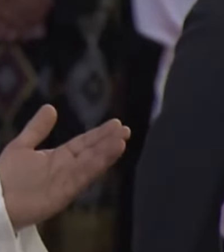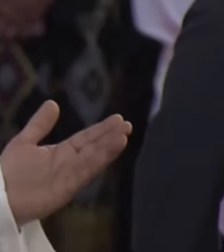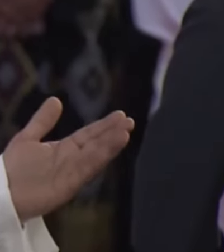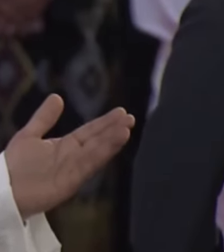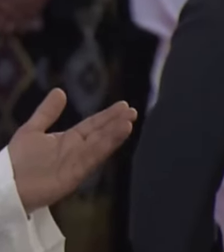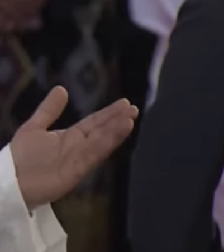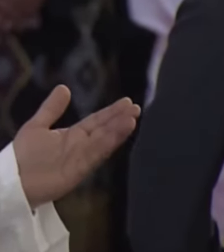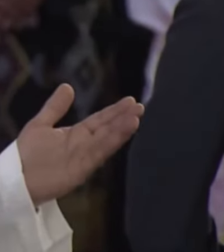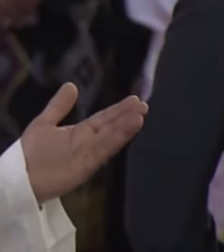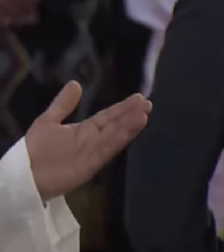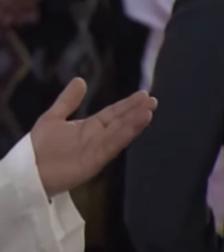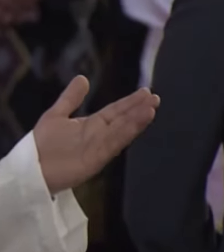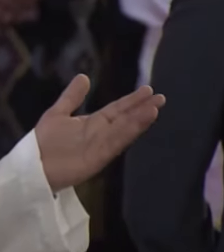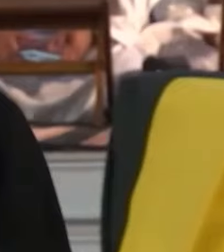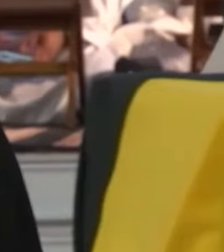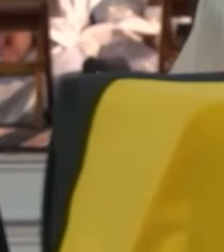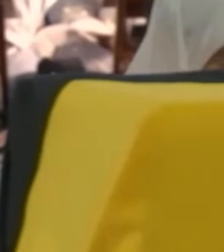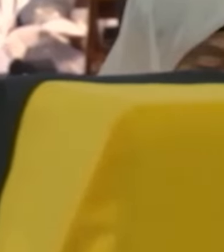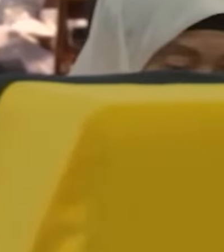مالك يوم